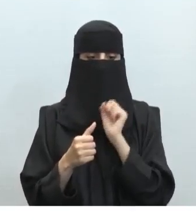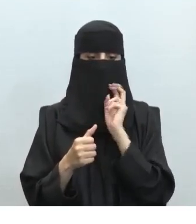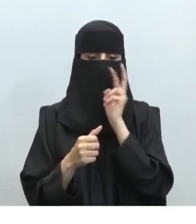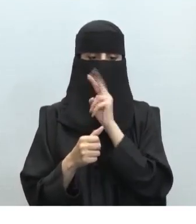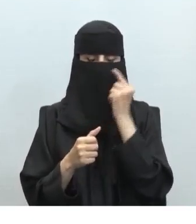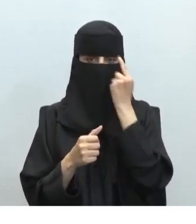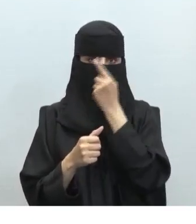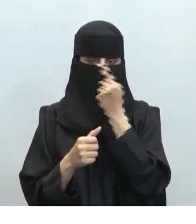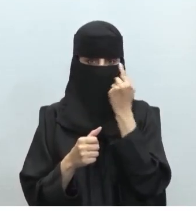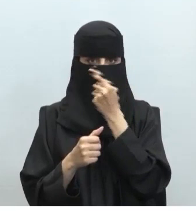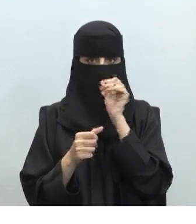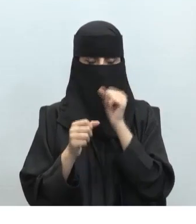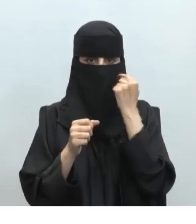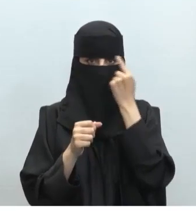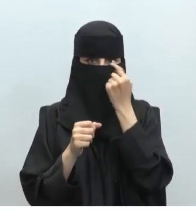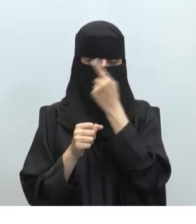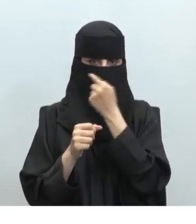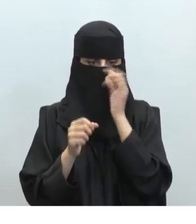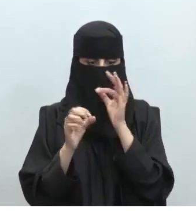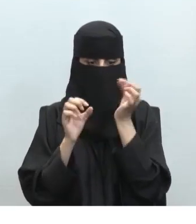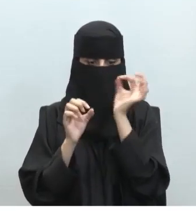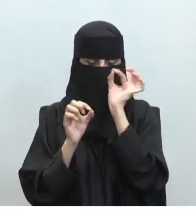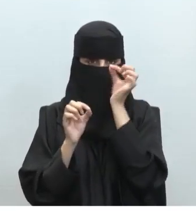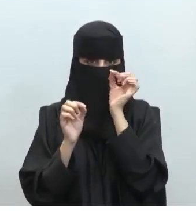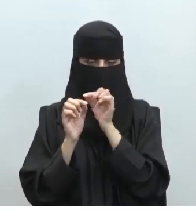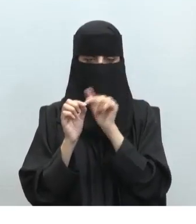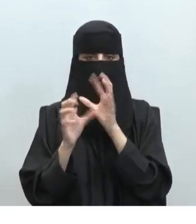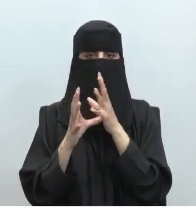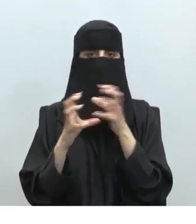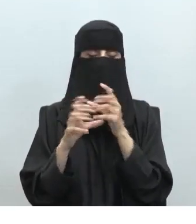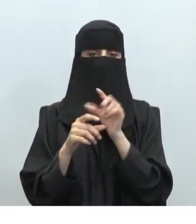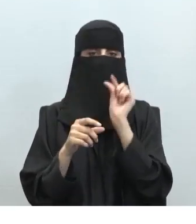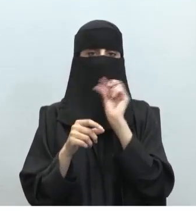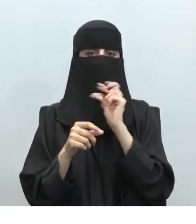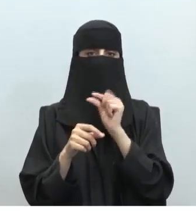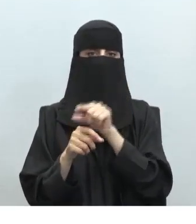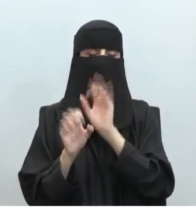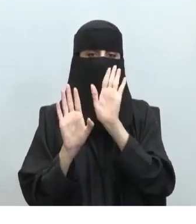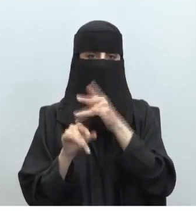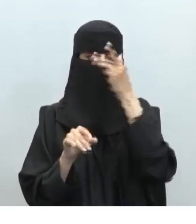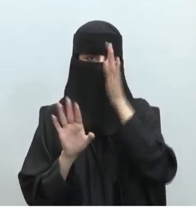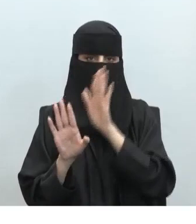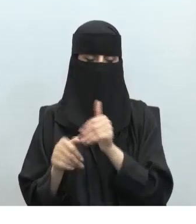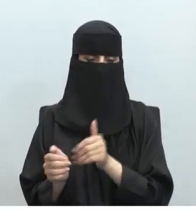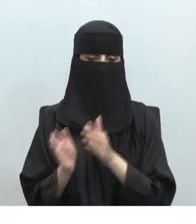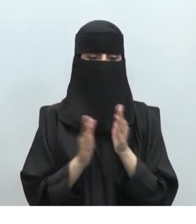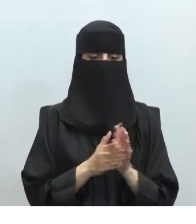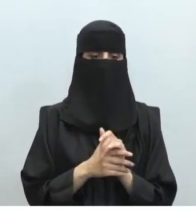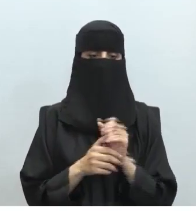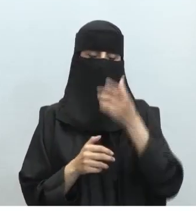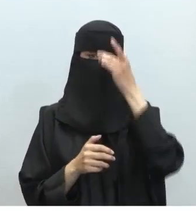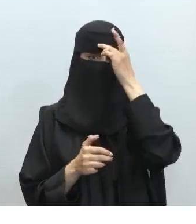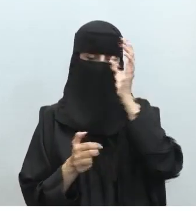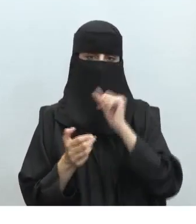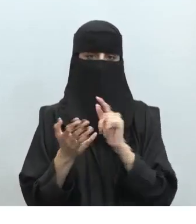نشاهد العين هنا هذه البقعه التي تظهر في العين هي دلاله على وجود هذا المرض كذلك مرض